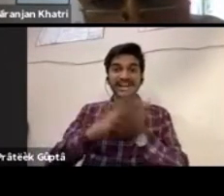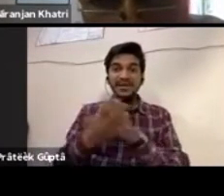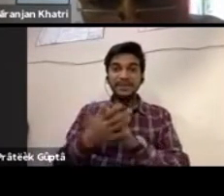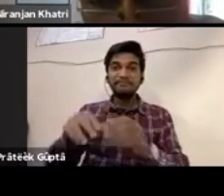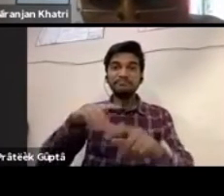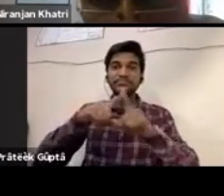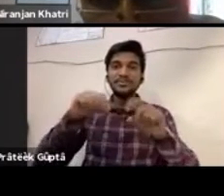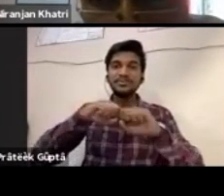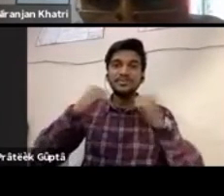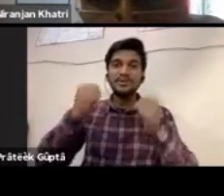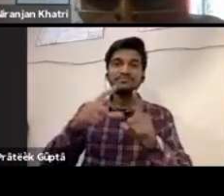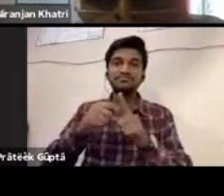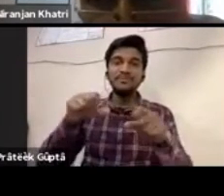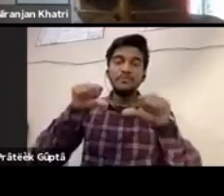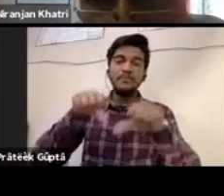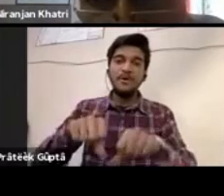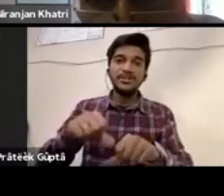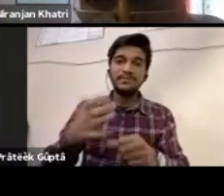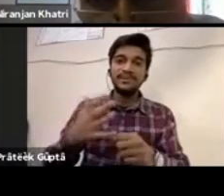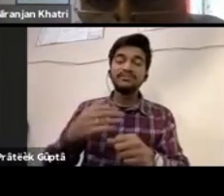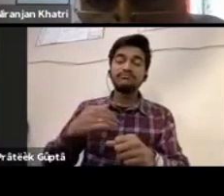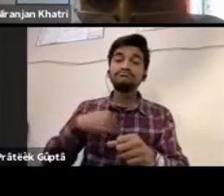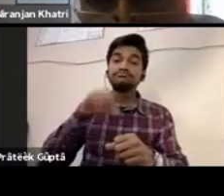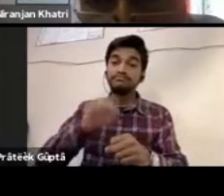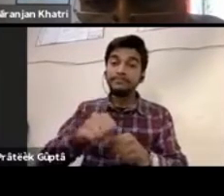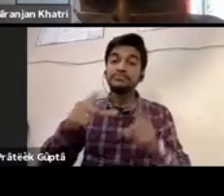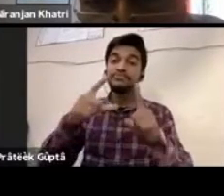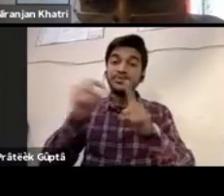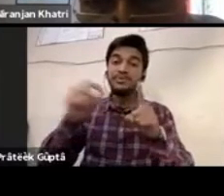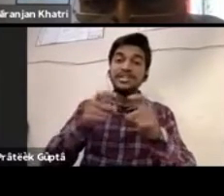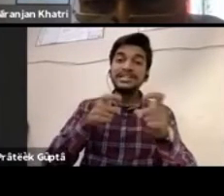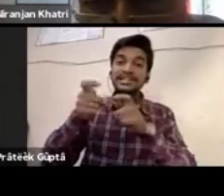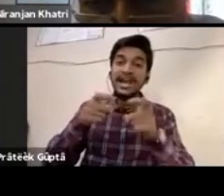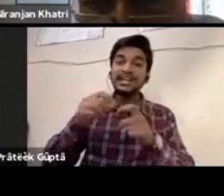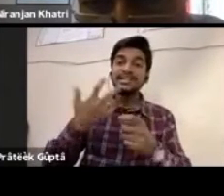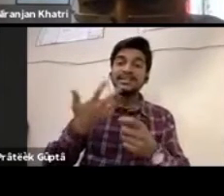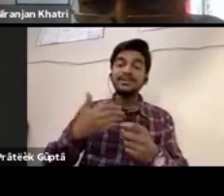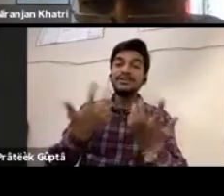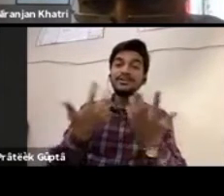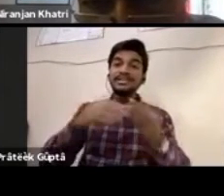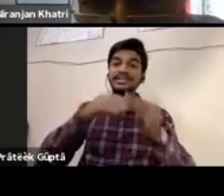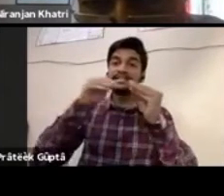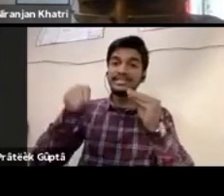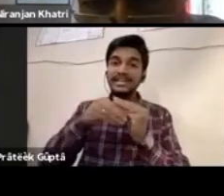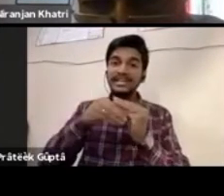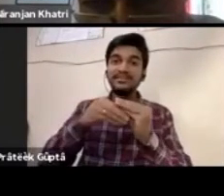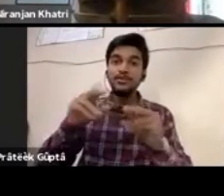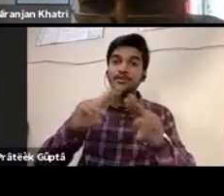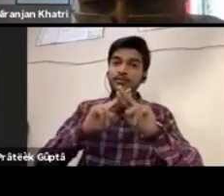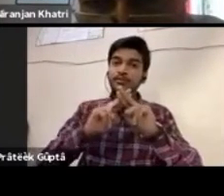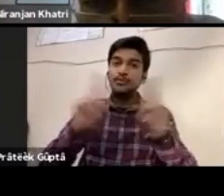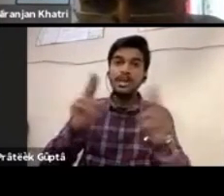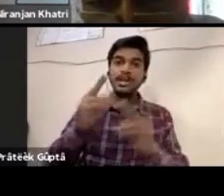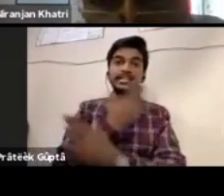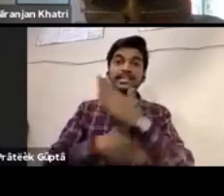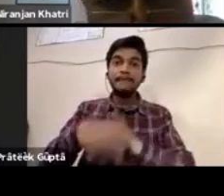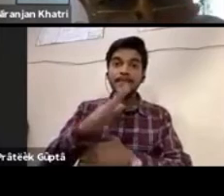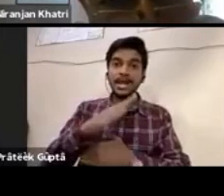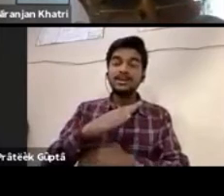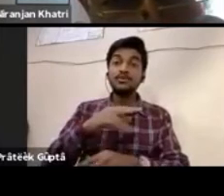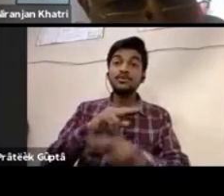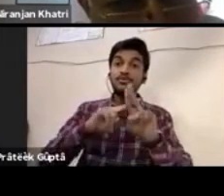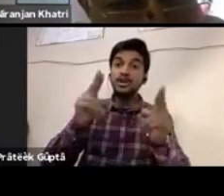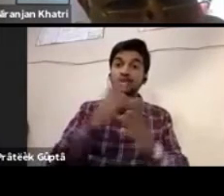While talking of universal designs, we again stick to full decibels. हम ramp